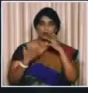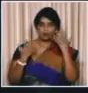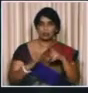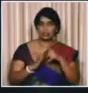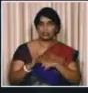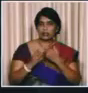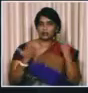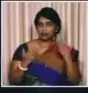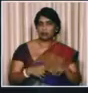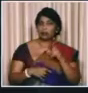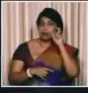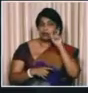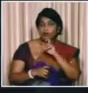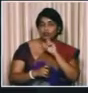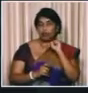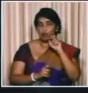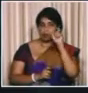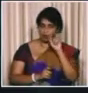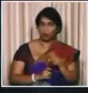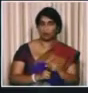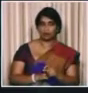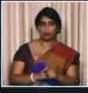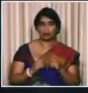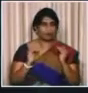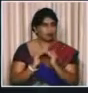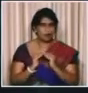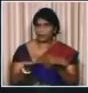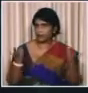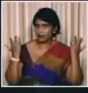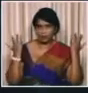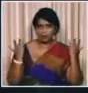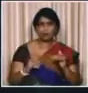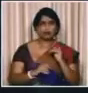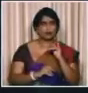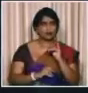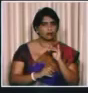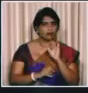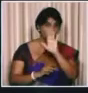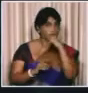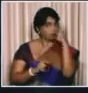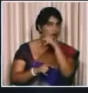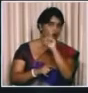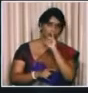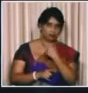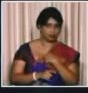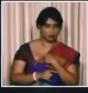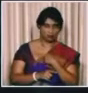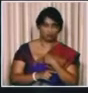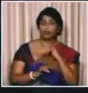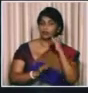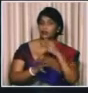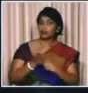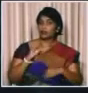හිතා ජනවාරි මාසේ බලමු නඩුවේදී මොකද්ද වෙන්නේ කියලා මේක සාධාරණනේ යම් දේශ නැ ඔබතුමාගේ කතාවේදී කියන්නේ නේද